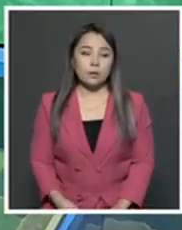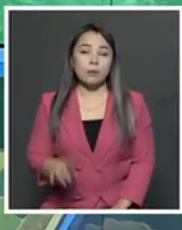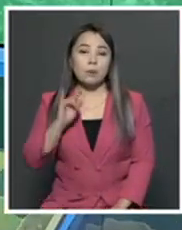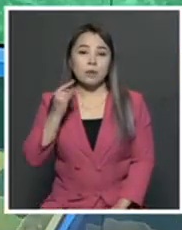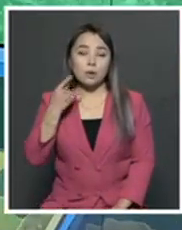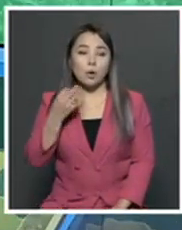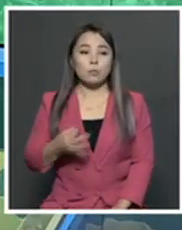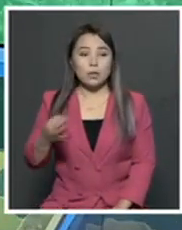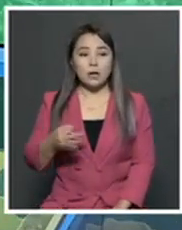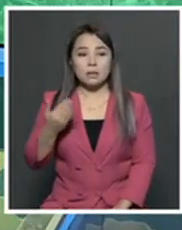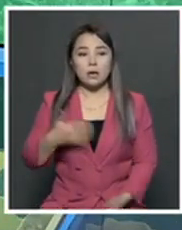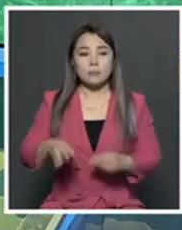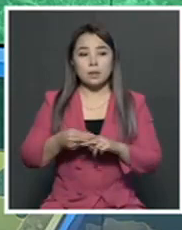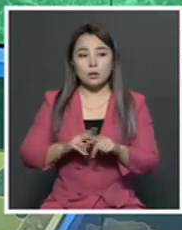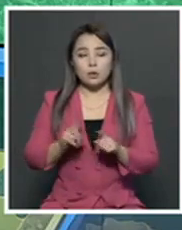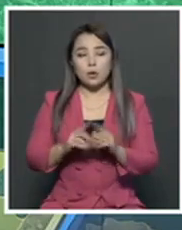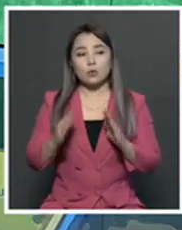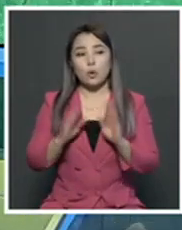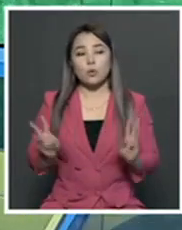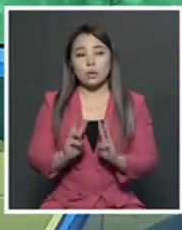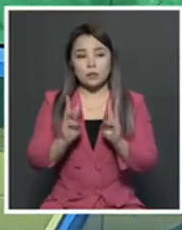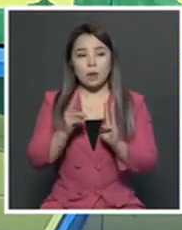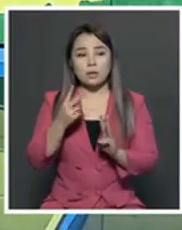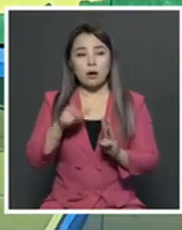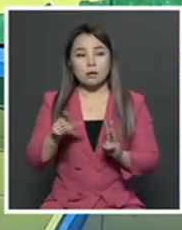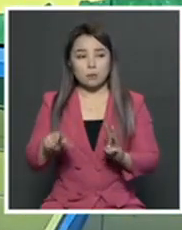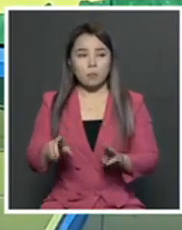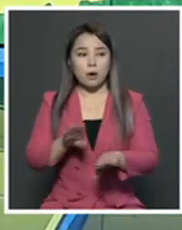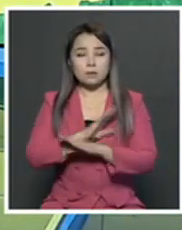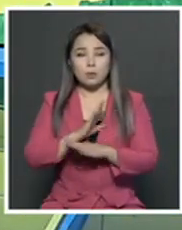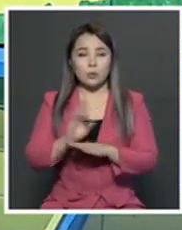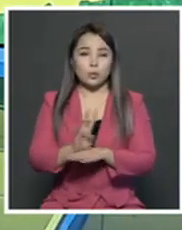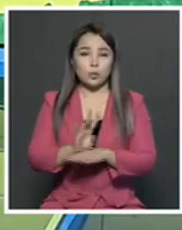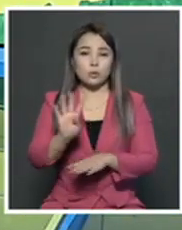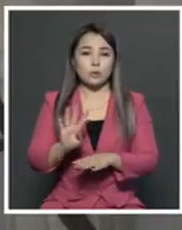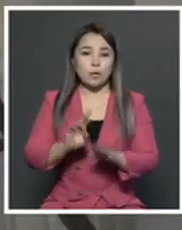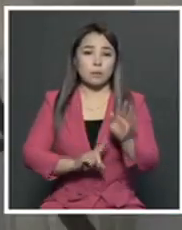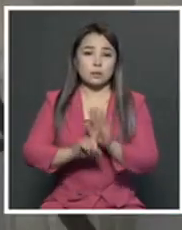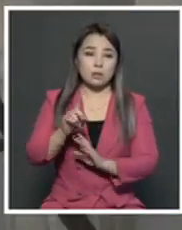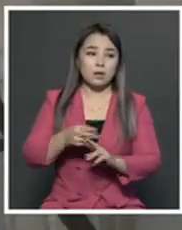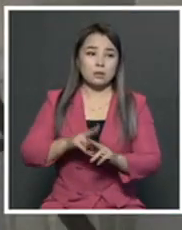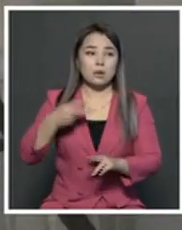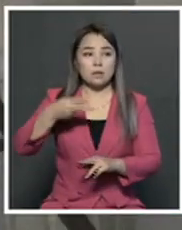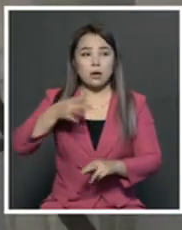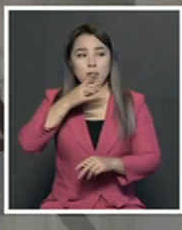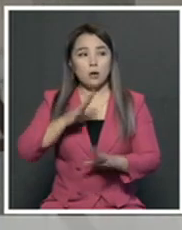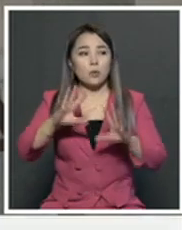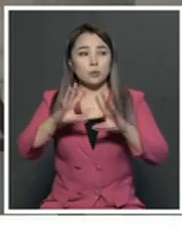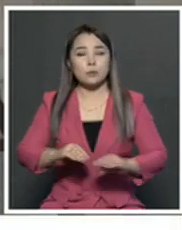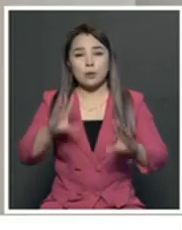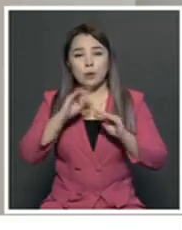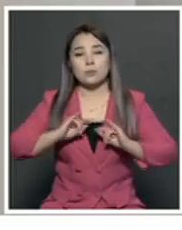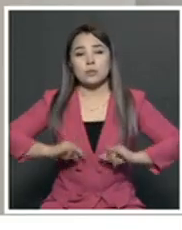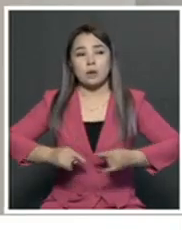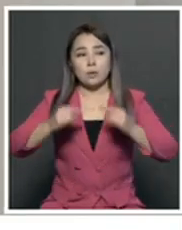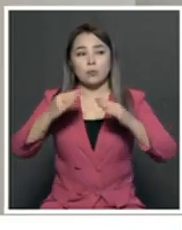Павлодар облысындағы Шідерті кентінде үй өртеніп, екі адам қайтыс болды. Түнгі 4-те басталған өртті құтқарушылар 2 сағат дегенде әрең сөндірген. Кірпіш үйдің